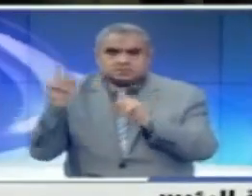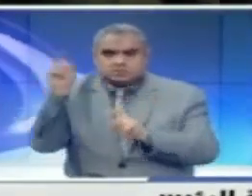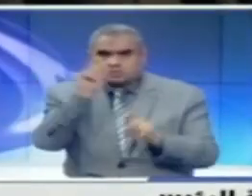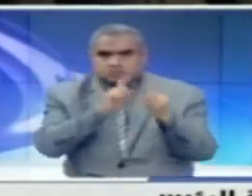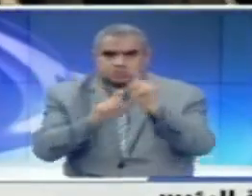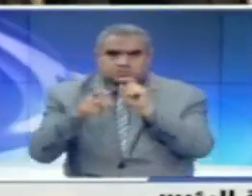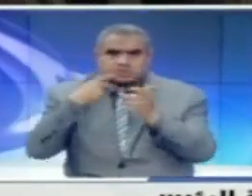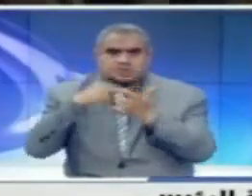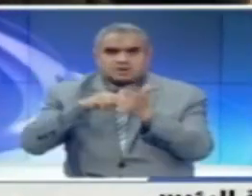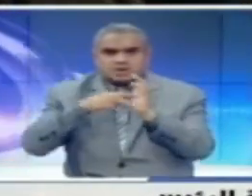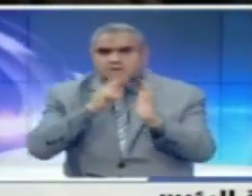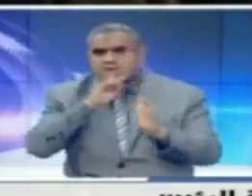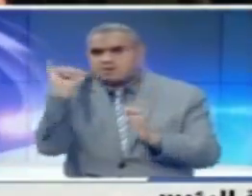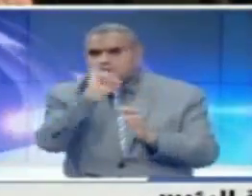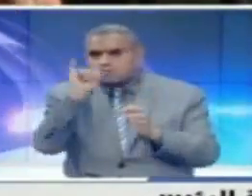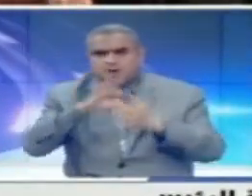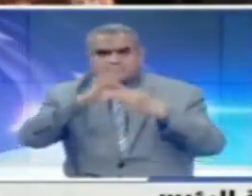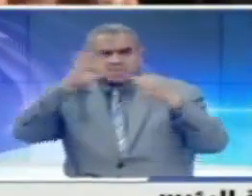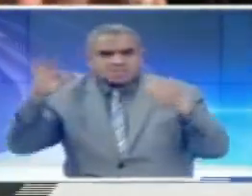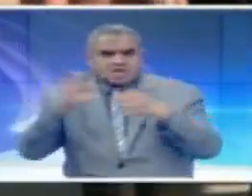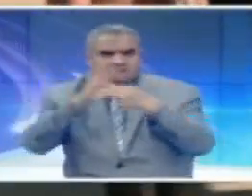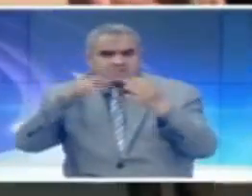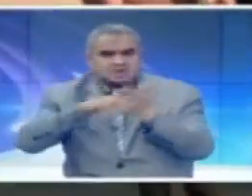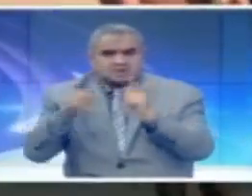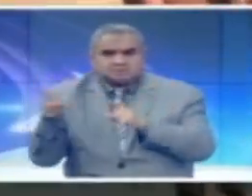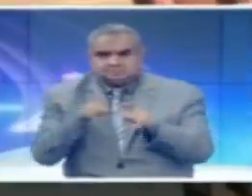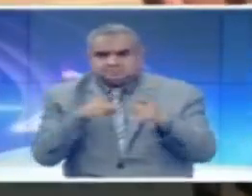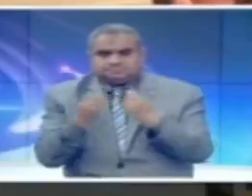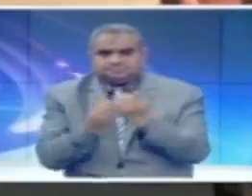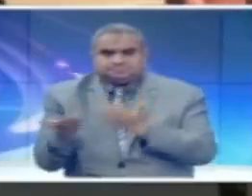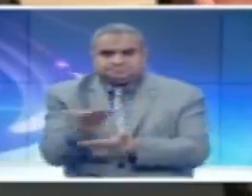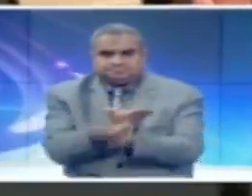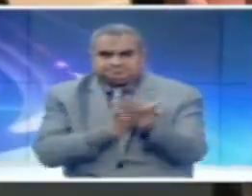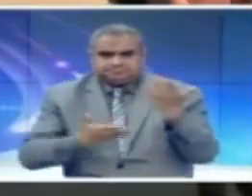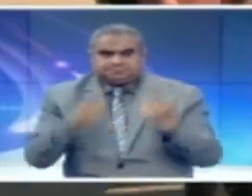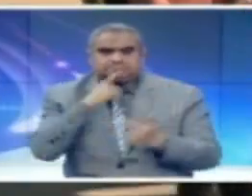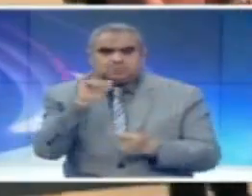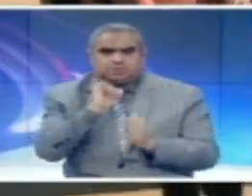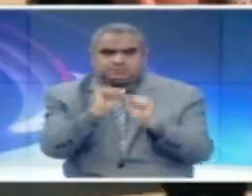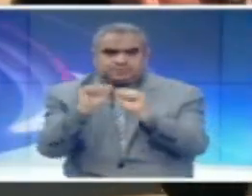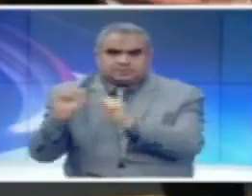الثنائي والتشاوري حول مختلف القضايا الإقليمية والدولية.